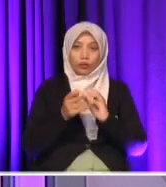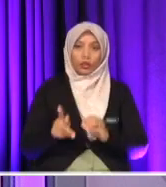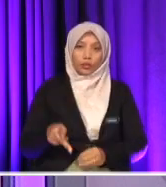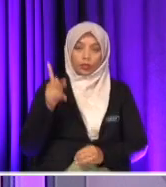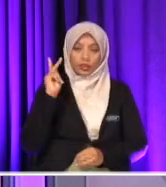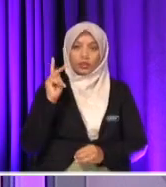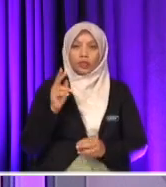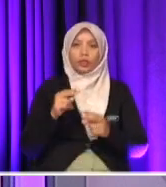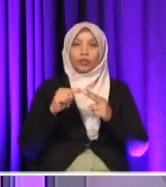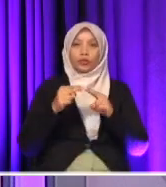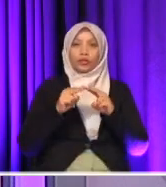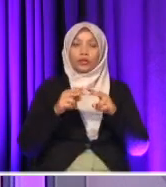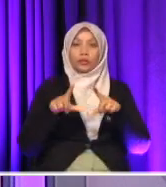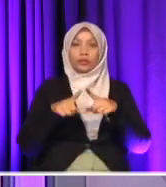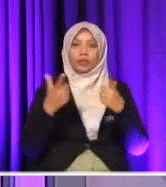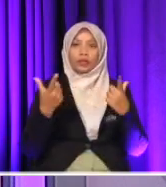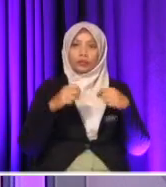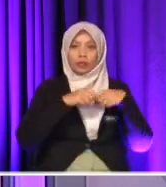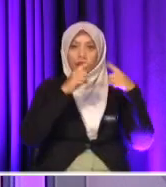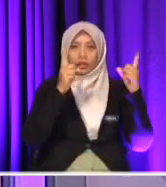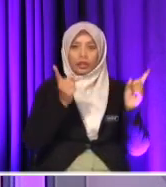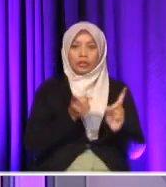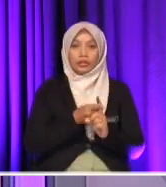unitnya berbeza. Okey, berhati-hati supaya